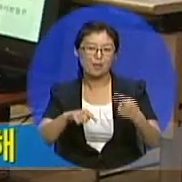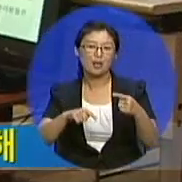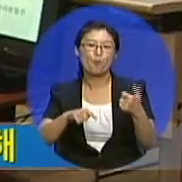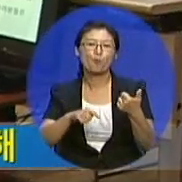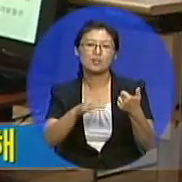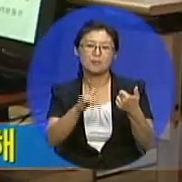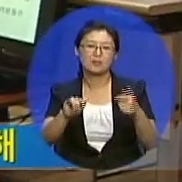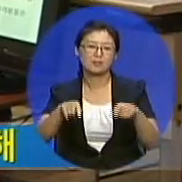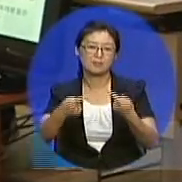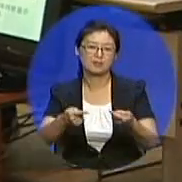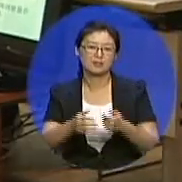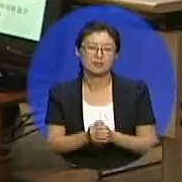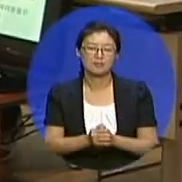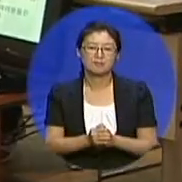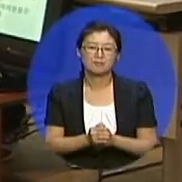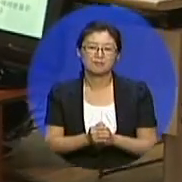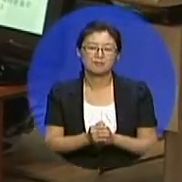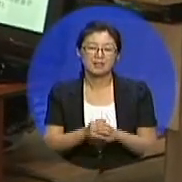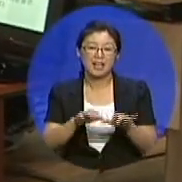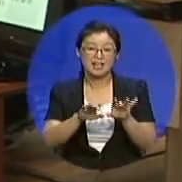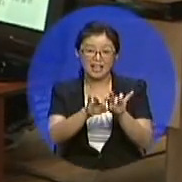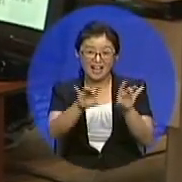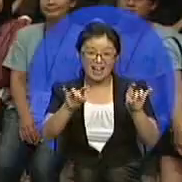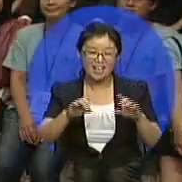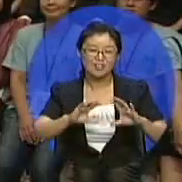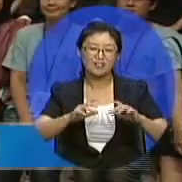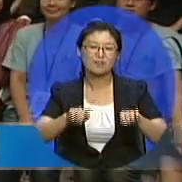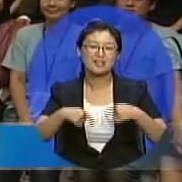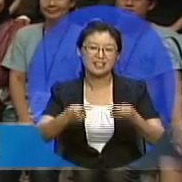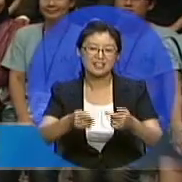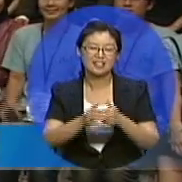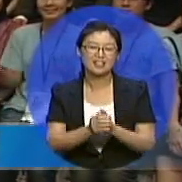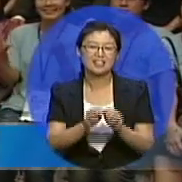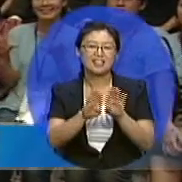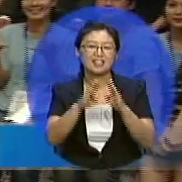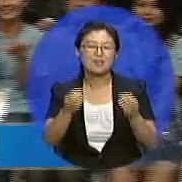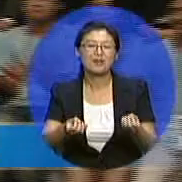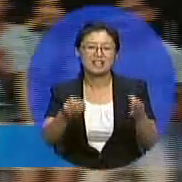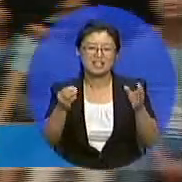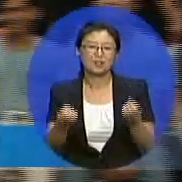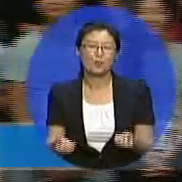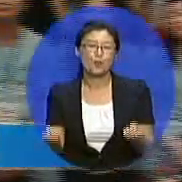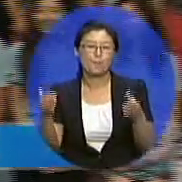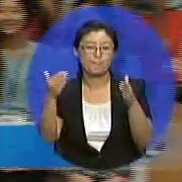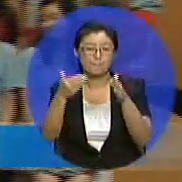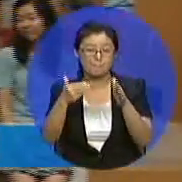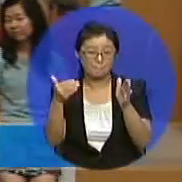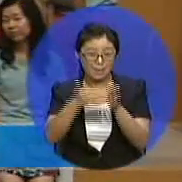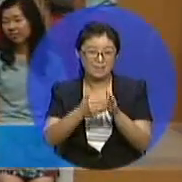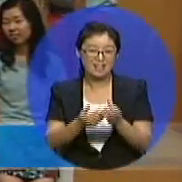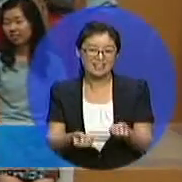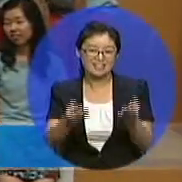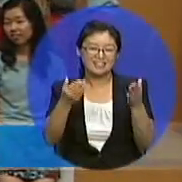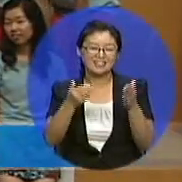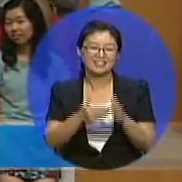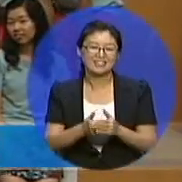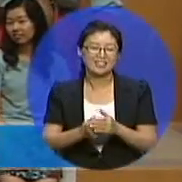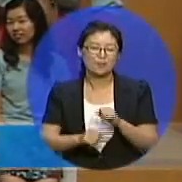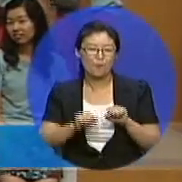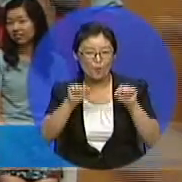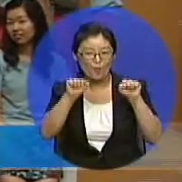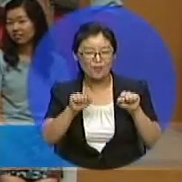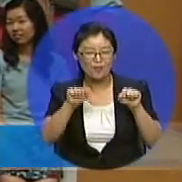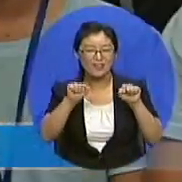참가자가 참석했습니다. 각국 참가자들은 개막식을 시작으로 대회 폐막식까지 한국 전통문화 탐방과 레저